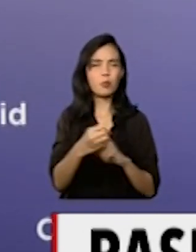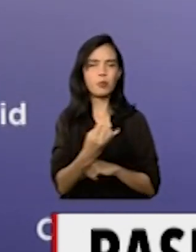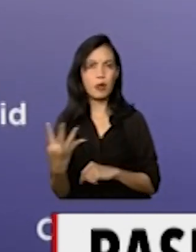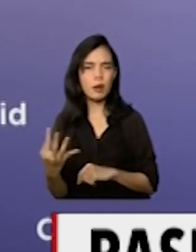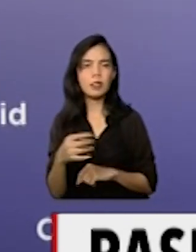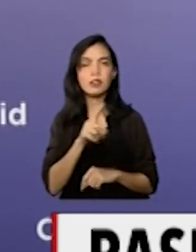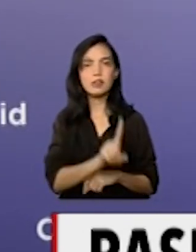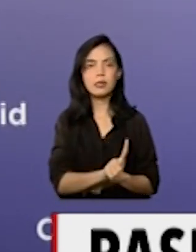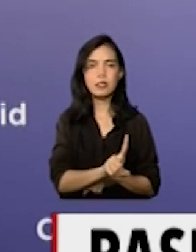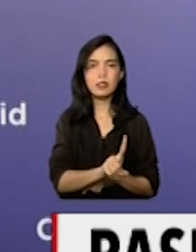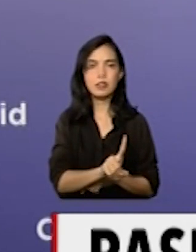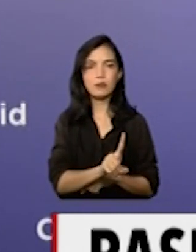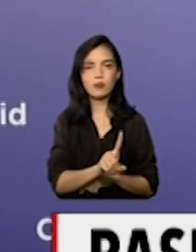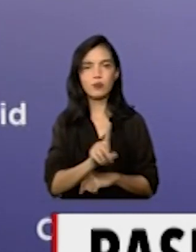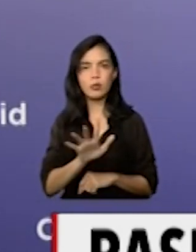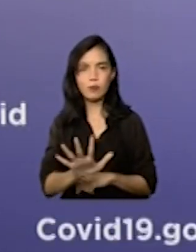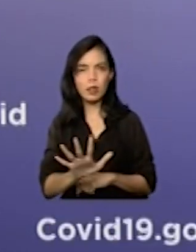sebanyak